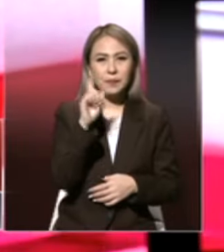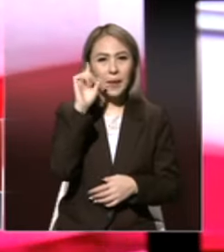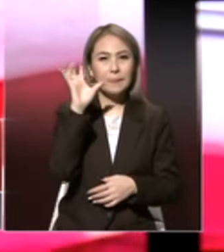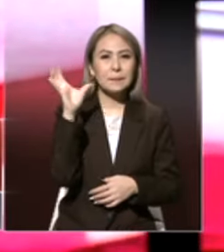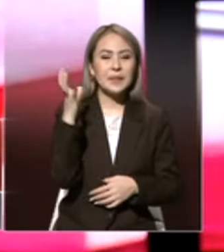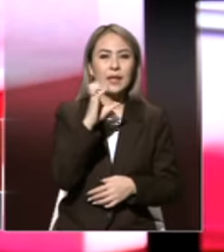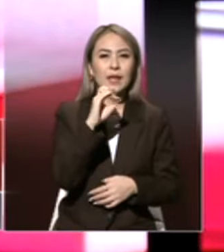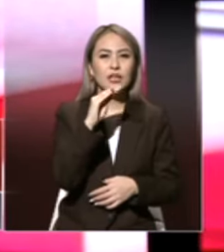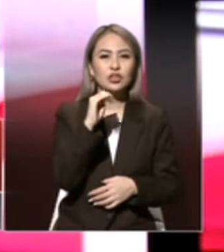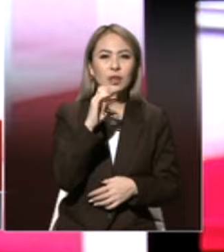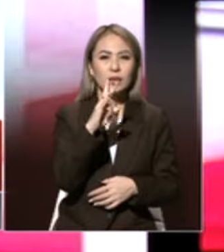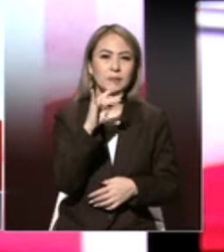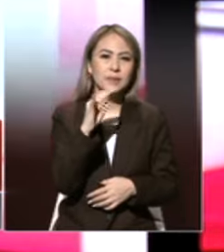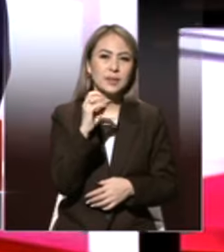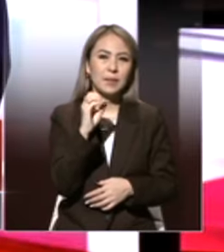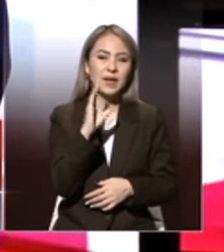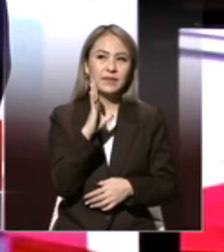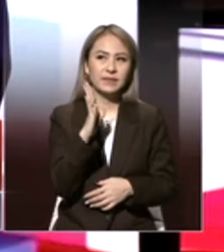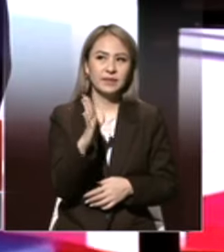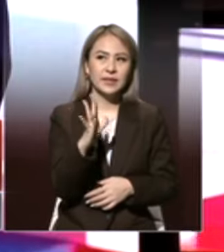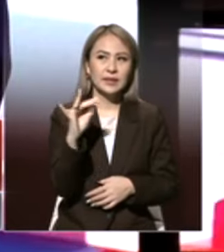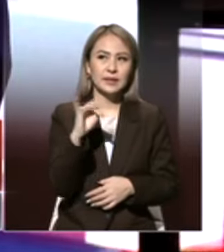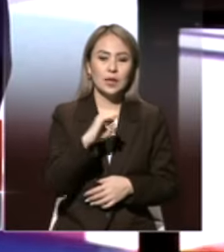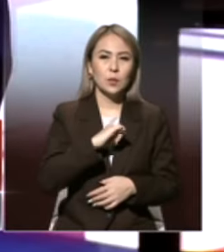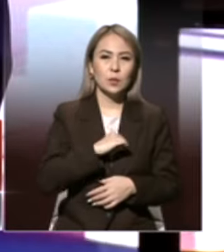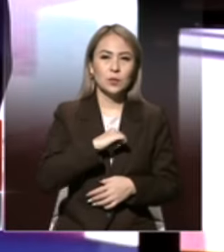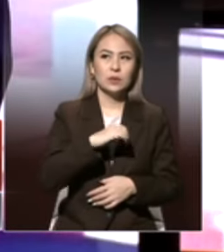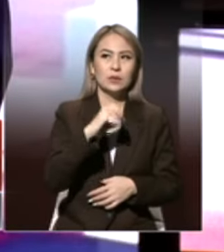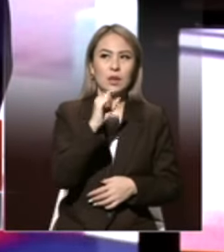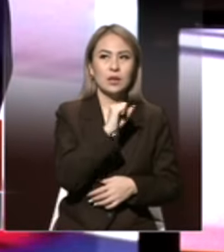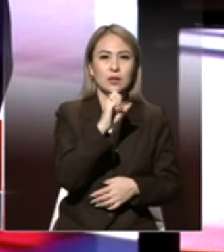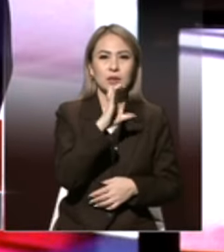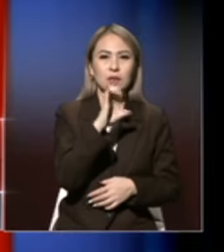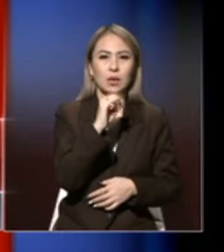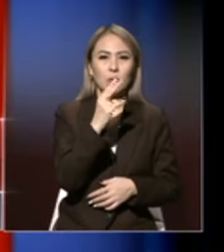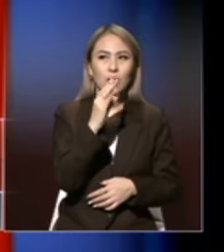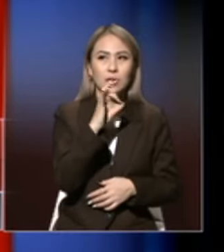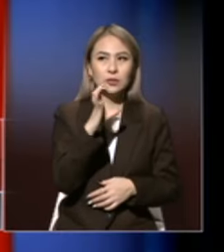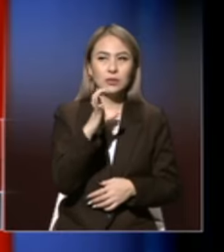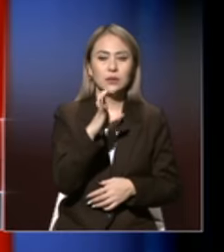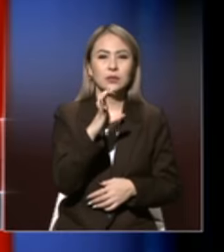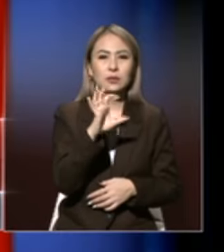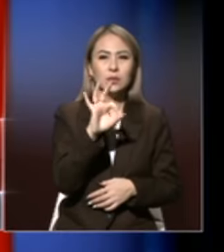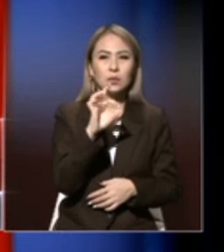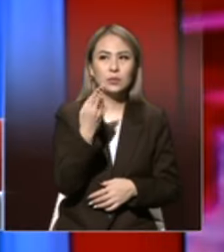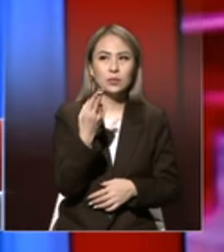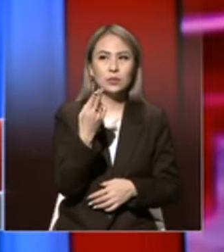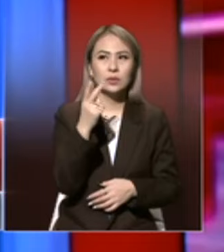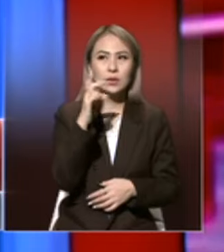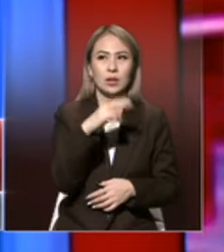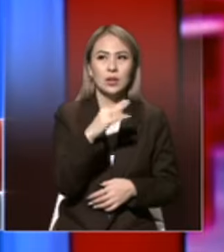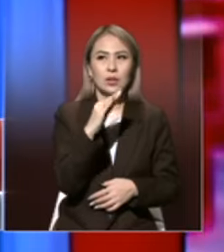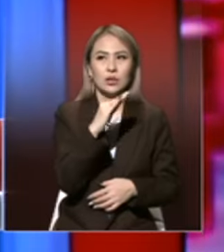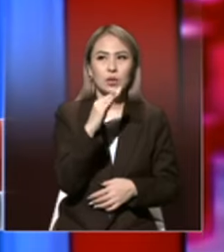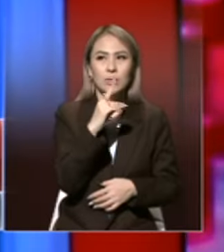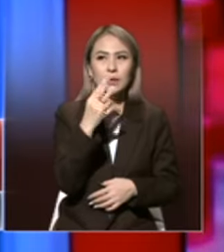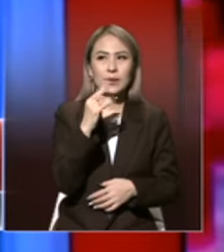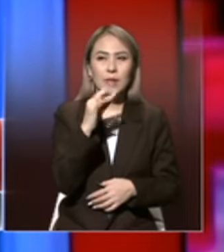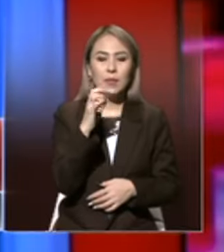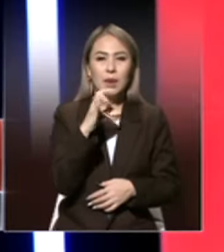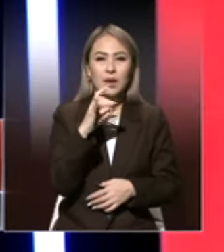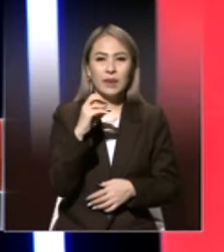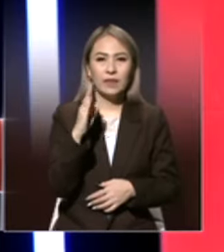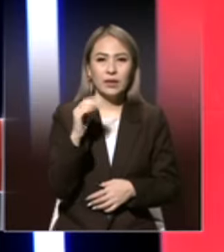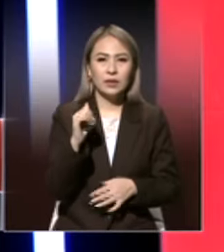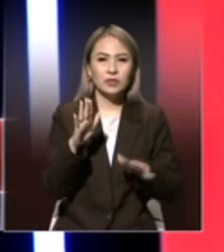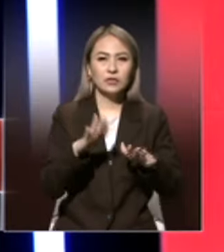Психолог Ержан Мырзабаев және заңгер Аржан Сәдуақас, әлеуметтанушы Жаннұр Ділдәбаева. Біздің қоғам соңғы